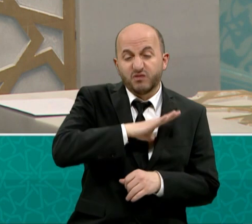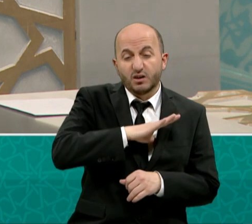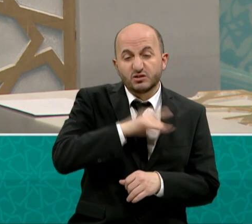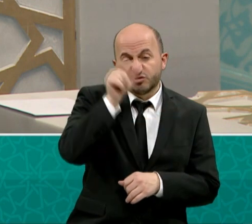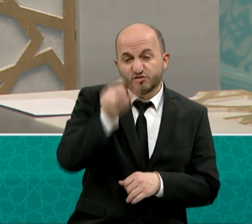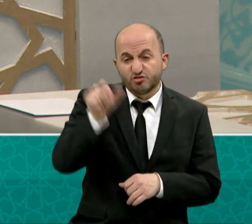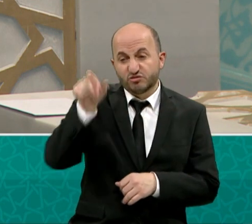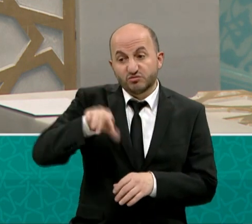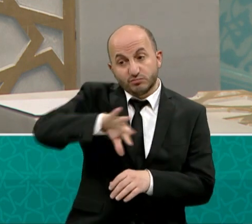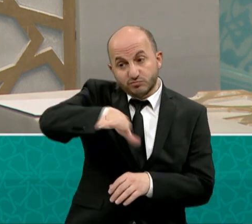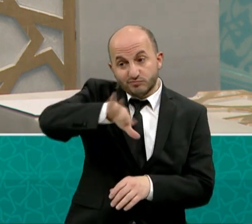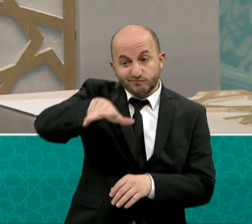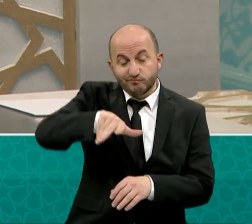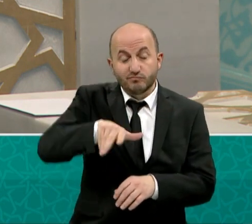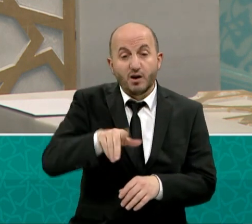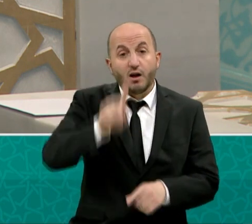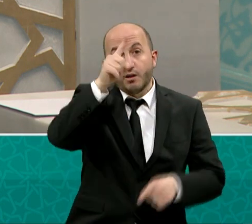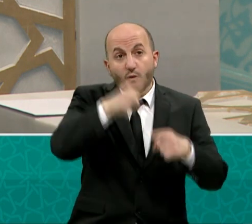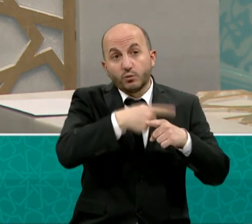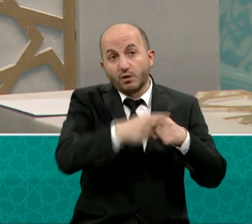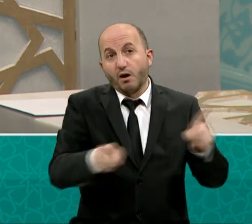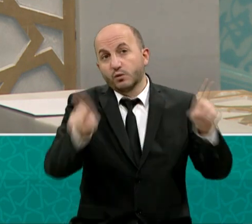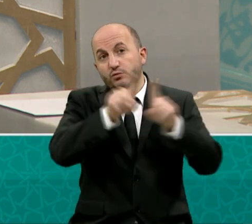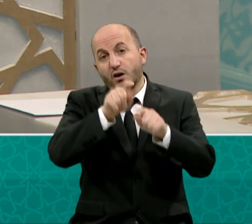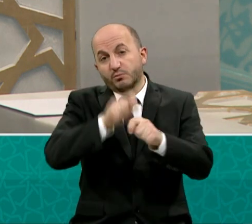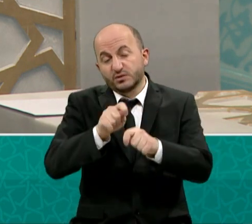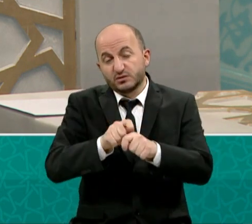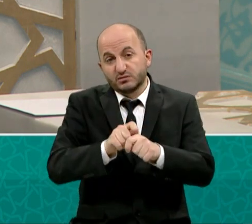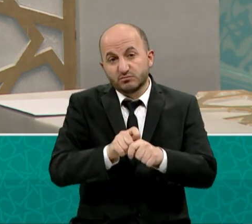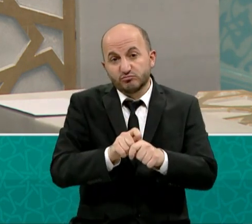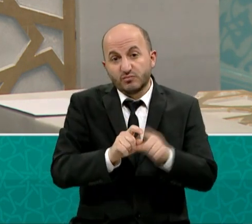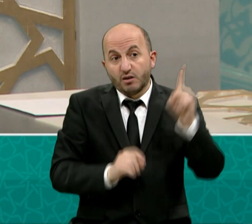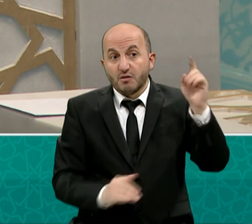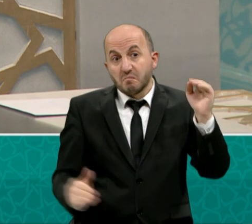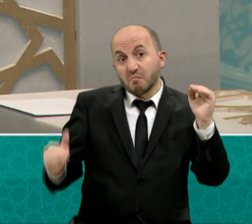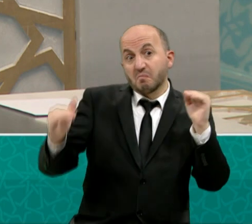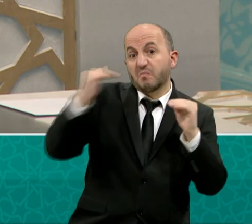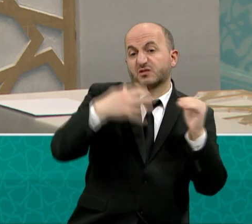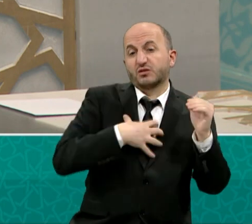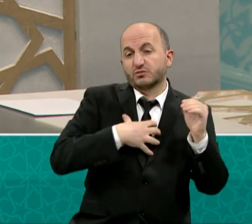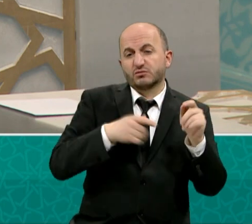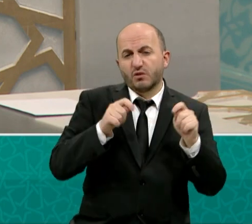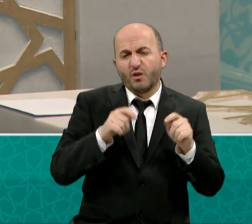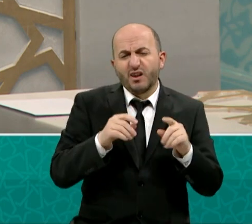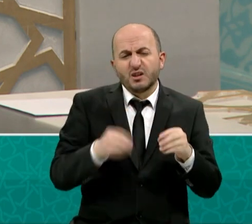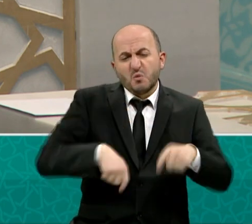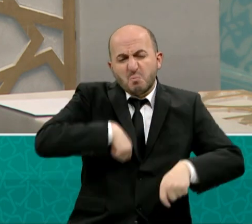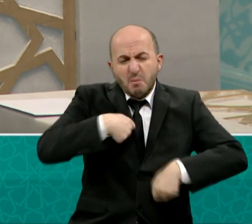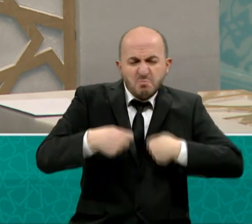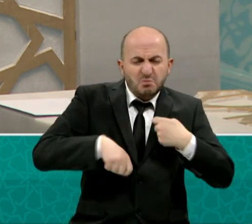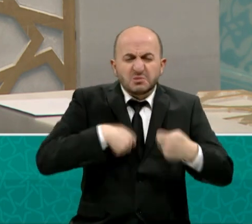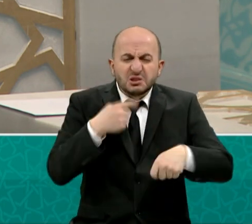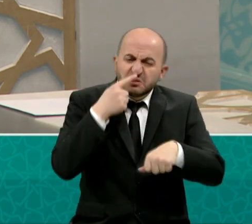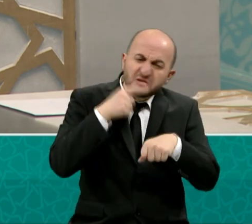imanını çalan, Allah'a ortak koşturan, Allah'ın seviyesine kendilerini çıkaran, hurafeler, batıl